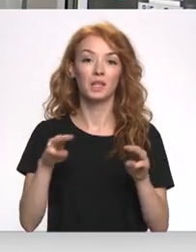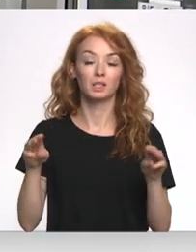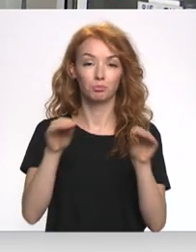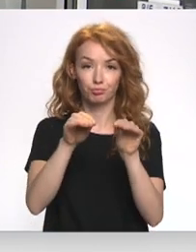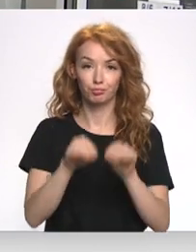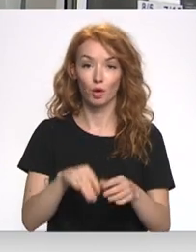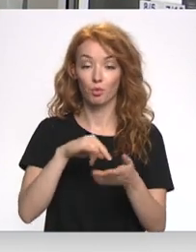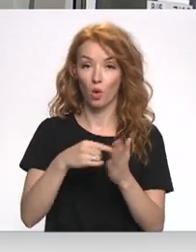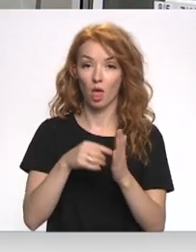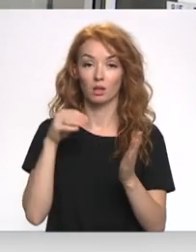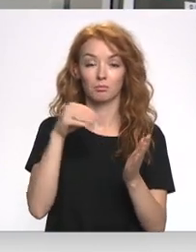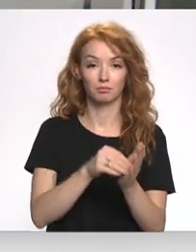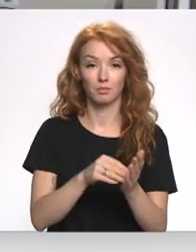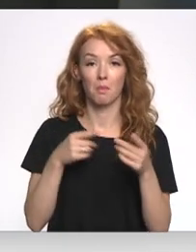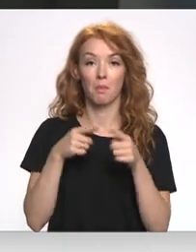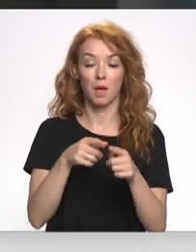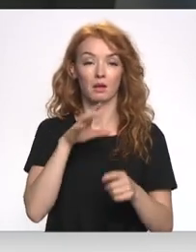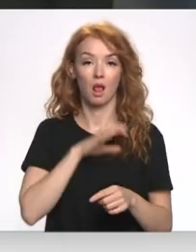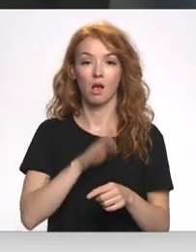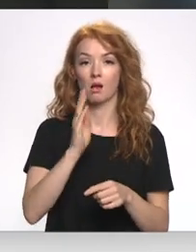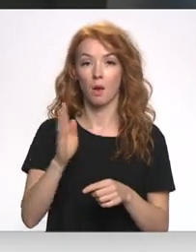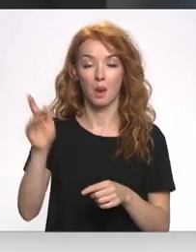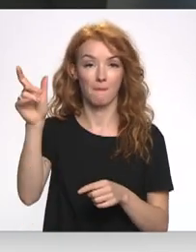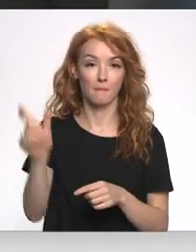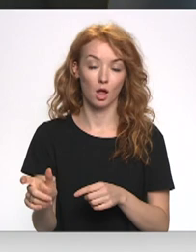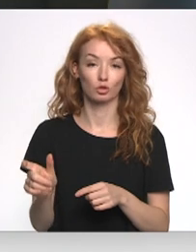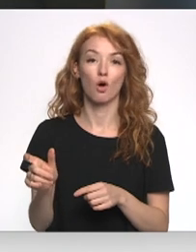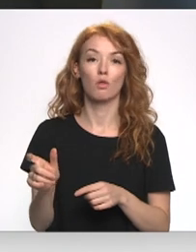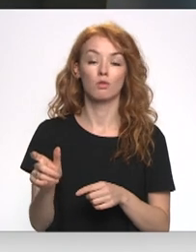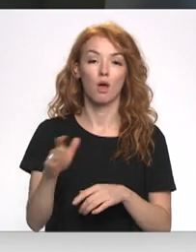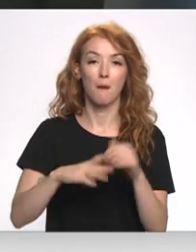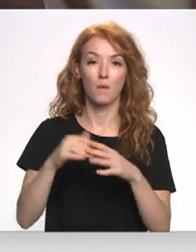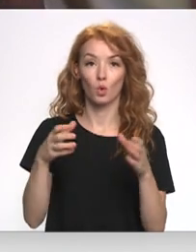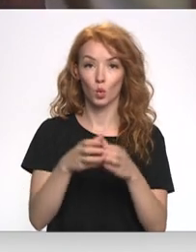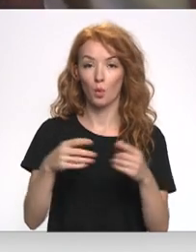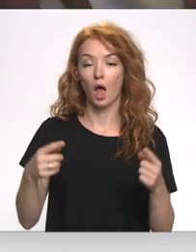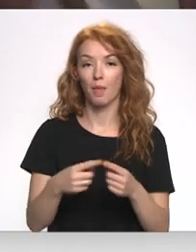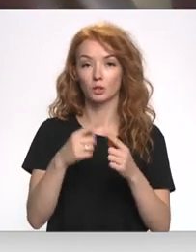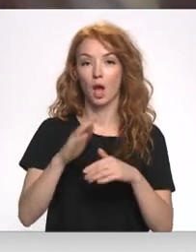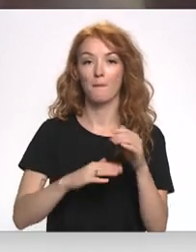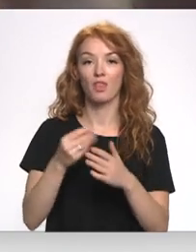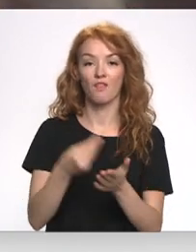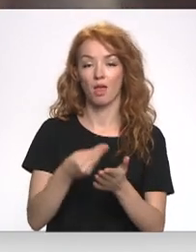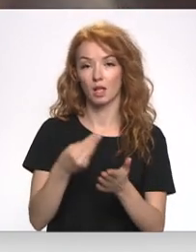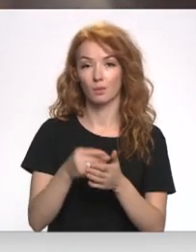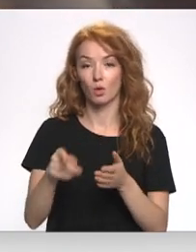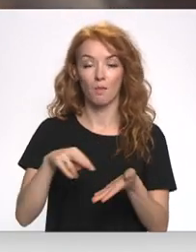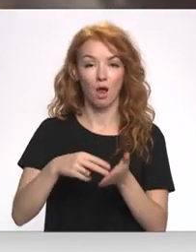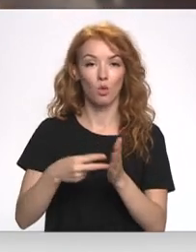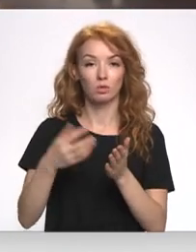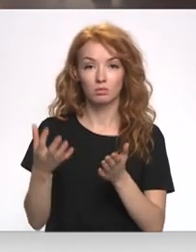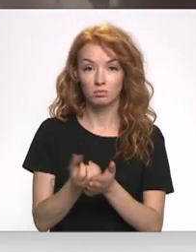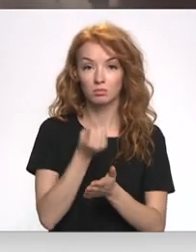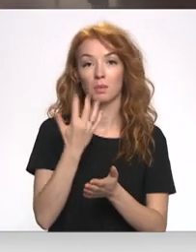izstrādātais projekts paredz noteikt mērķu algu katrai ārstniecības personu amata grupai atbilstoši amatu vērtībai. Tā plānotas sasniegt